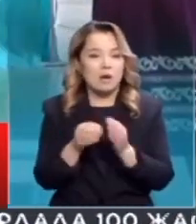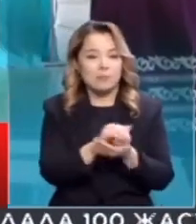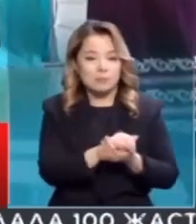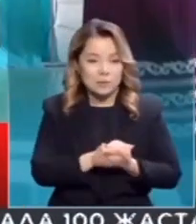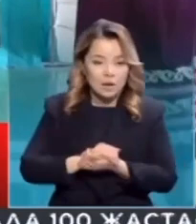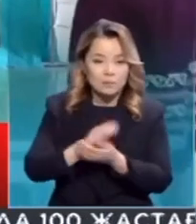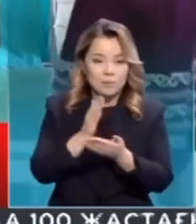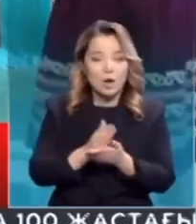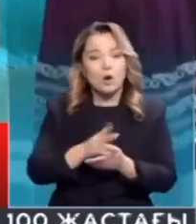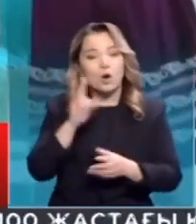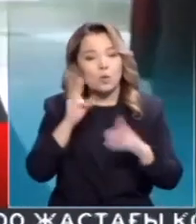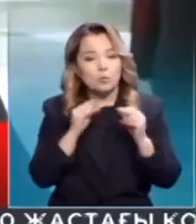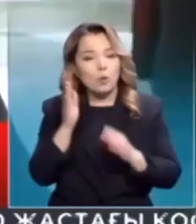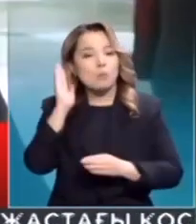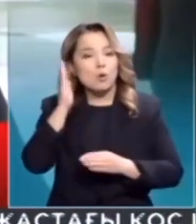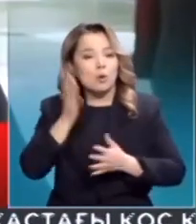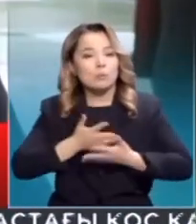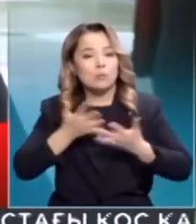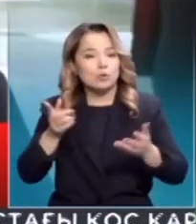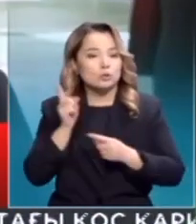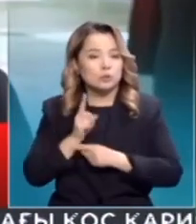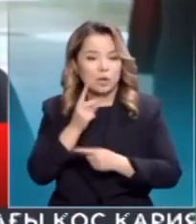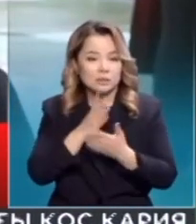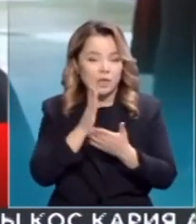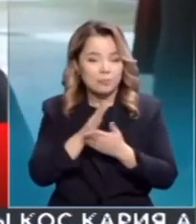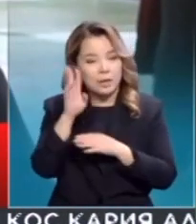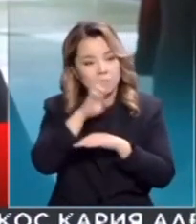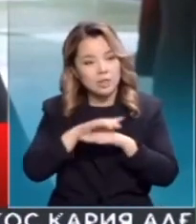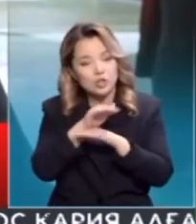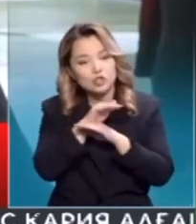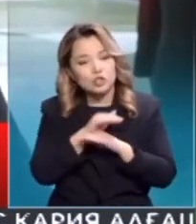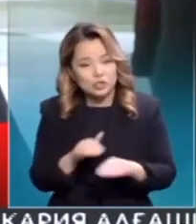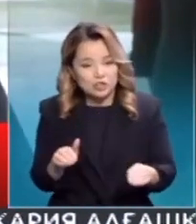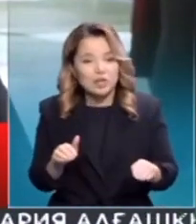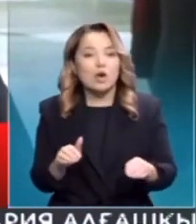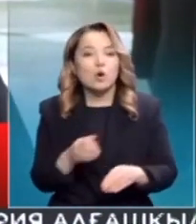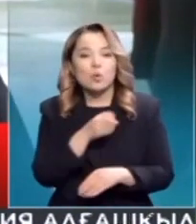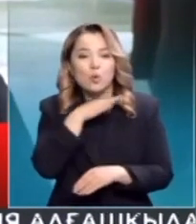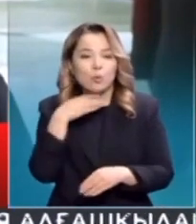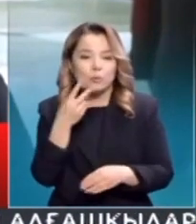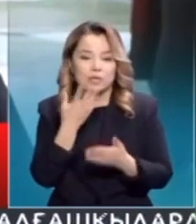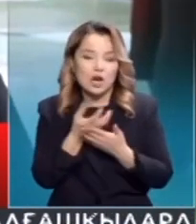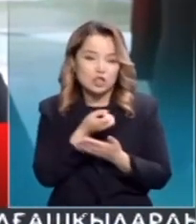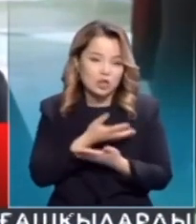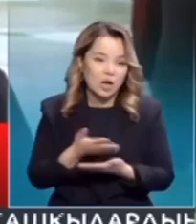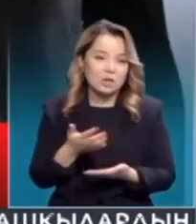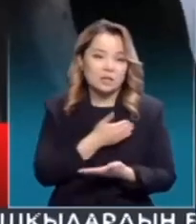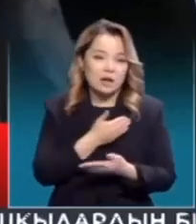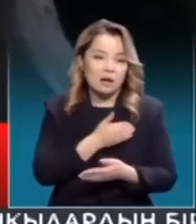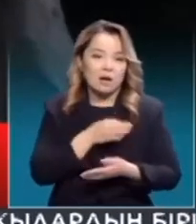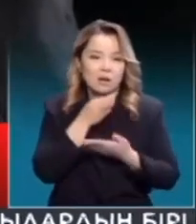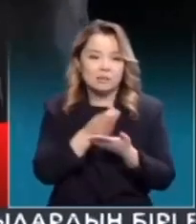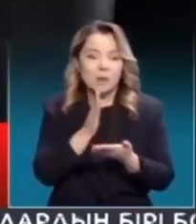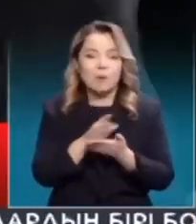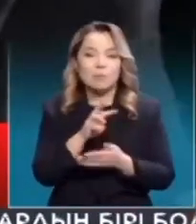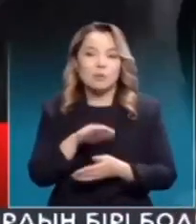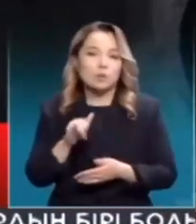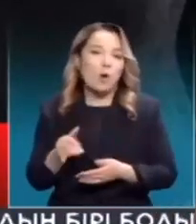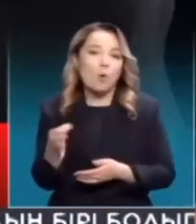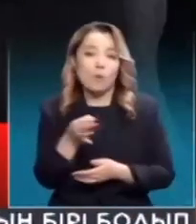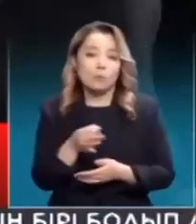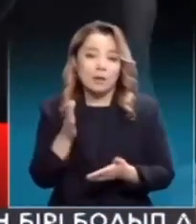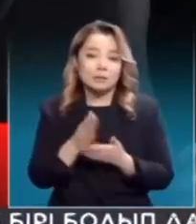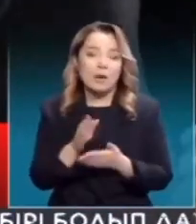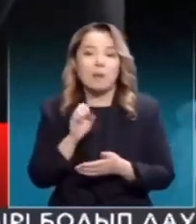үлкен үміт күтеміз, еліміздің тыныш болғанын, көп жақсылықтар болғанын қалаймыз. Маңғыстау